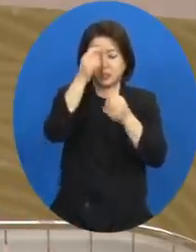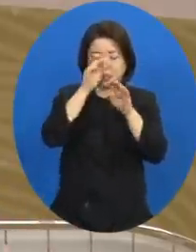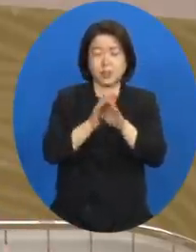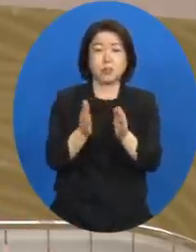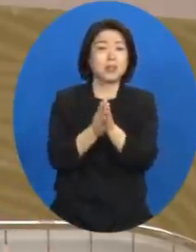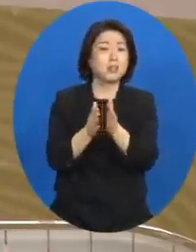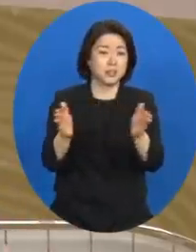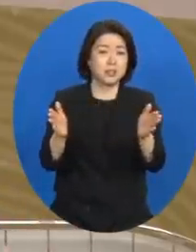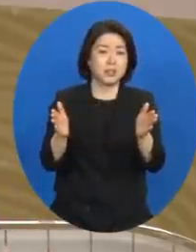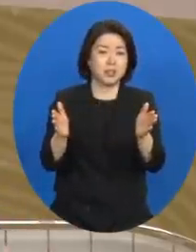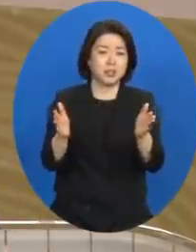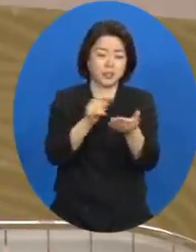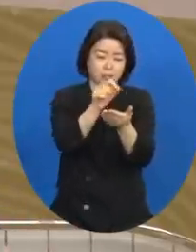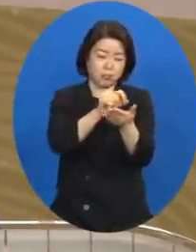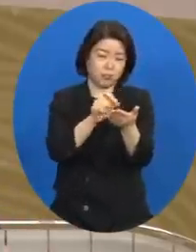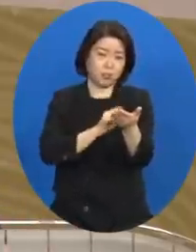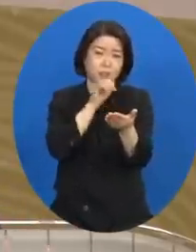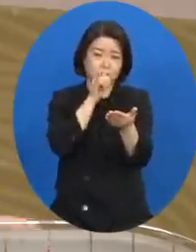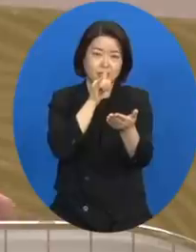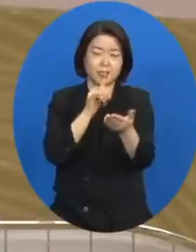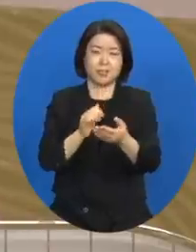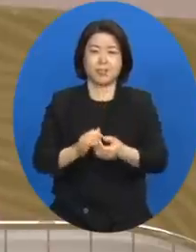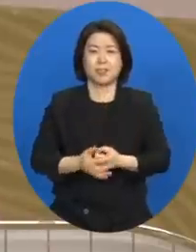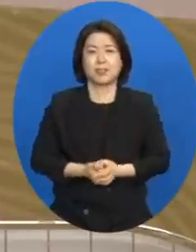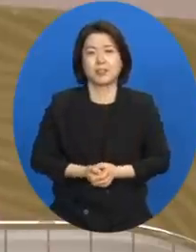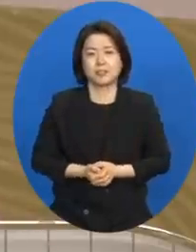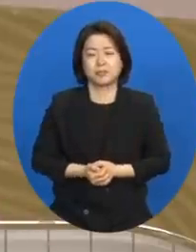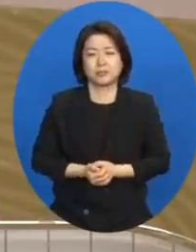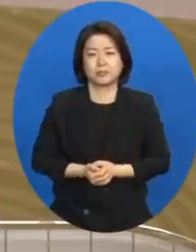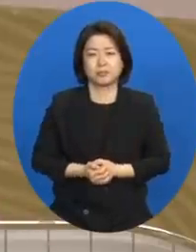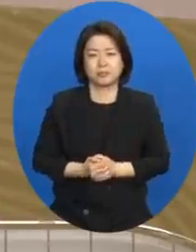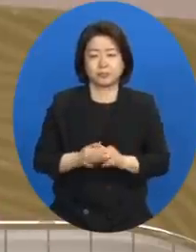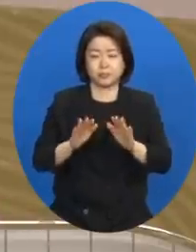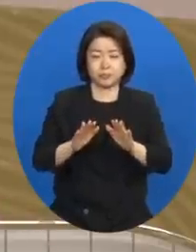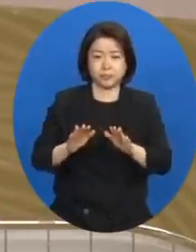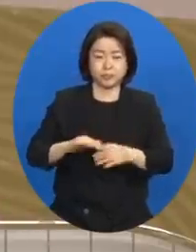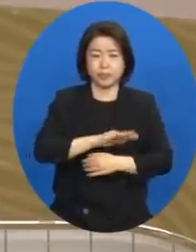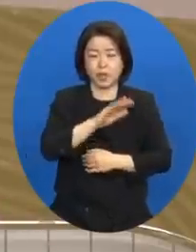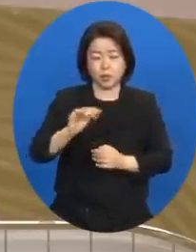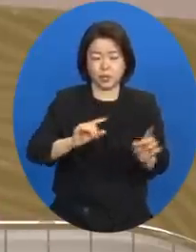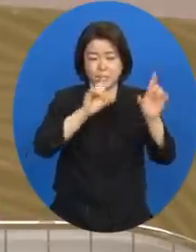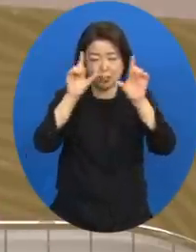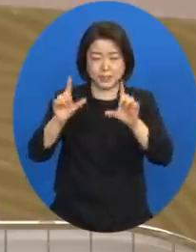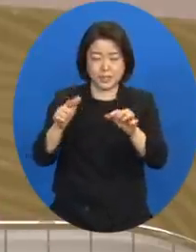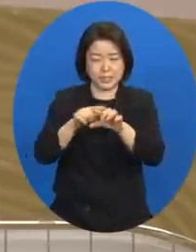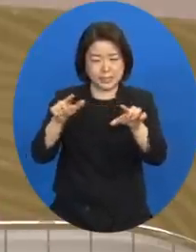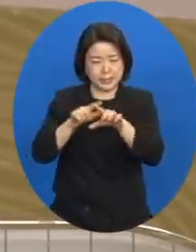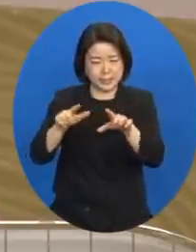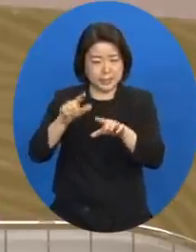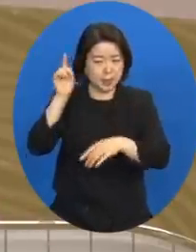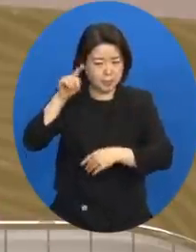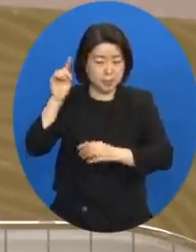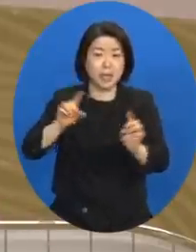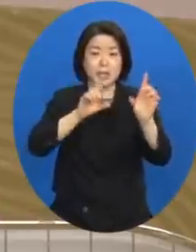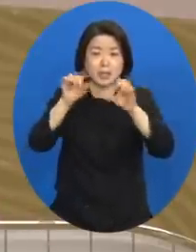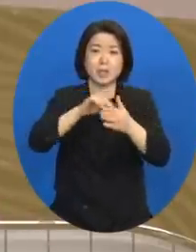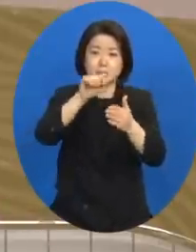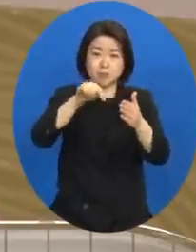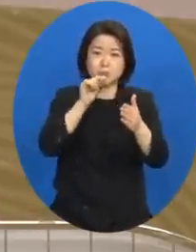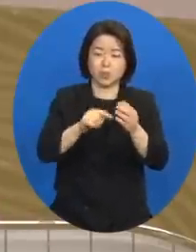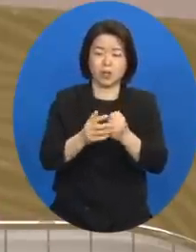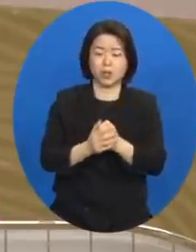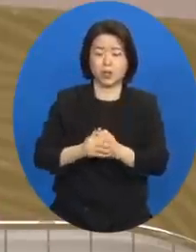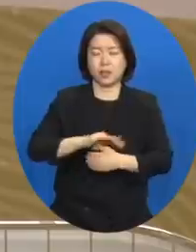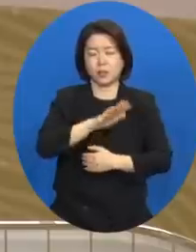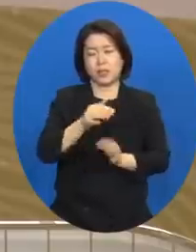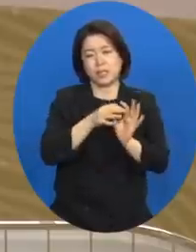시작하셨더라고, 쓰셨더라고. 여러분, 우리의 사는 지금의 일상의 삶 속에 우리는요